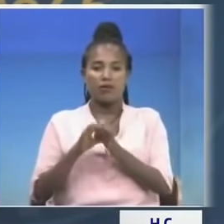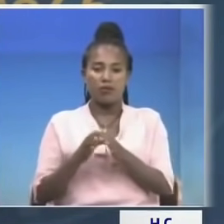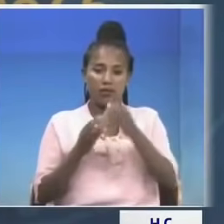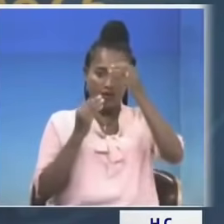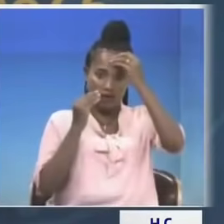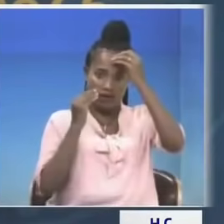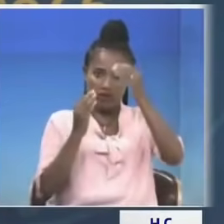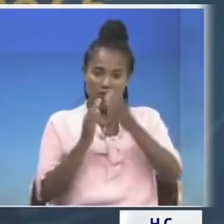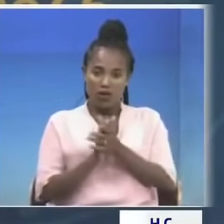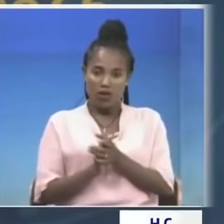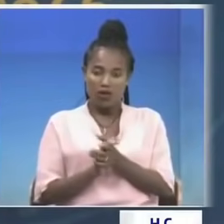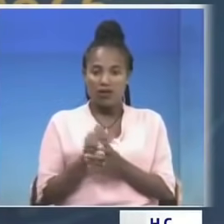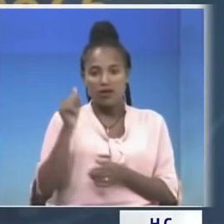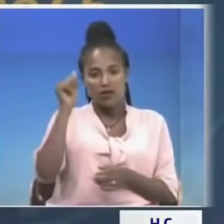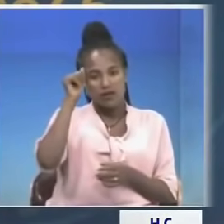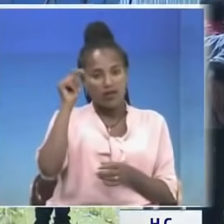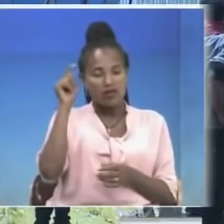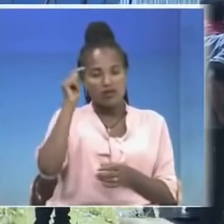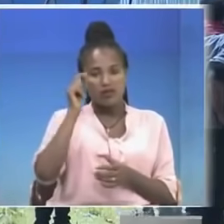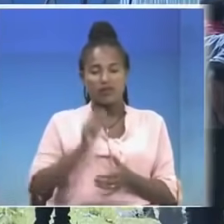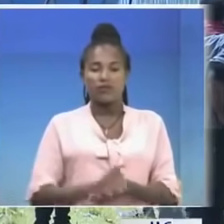አስታውቋል። እያየው ተስፋሁን።